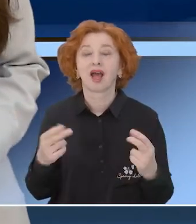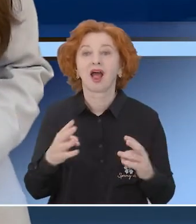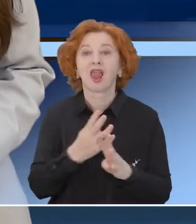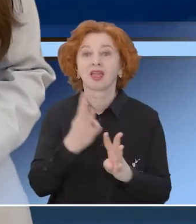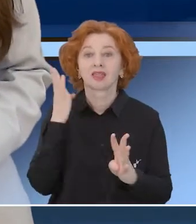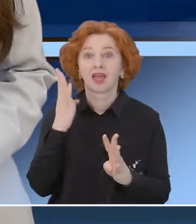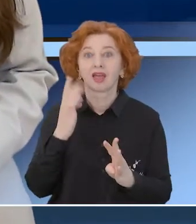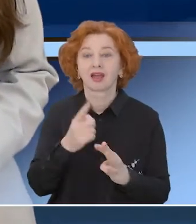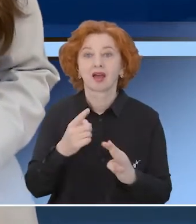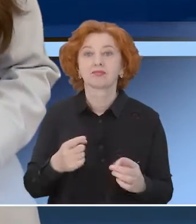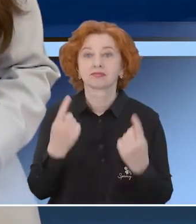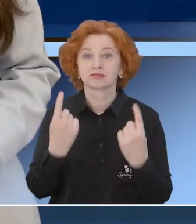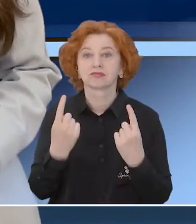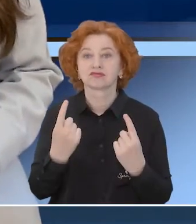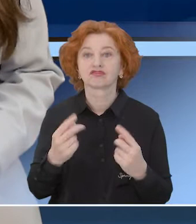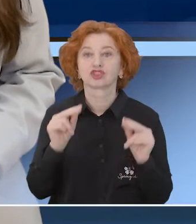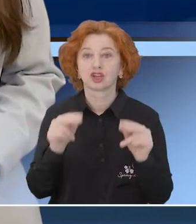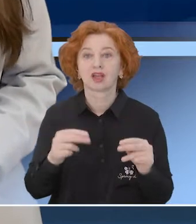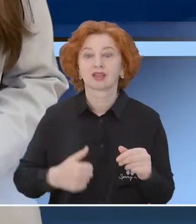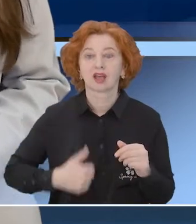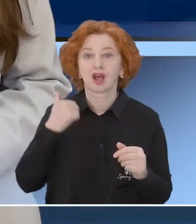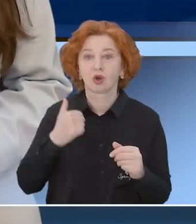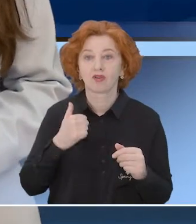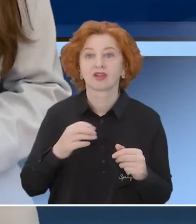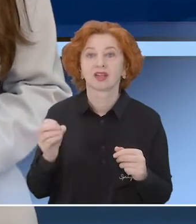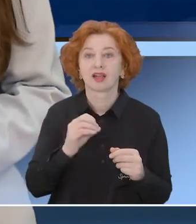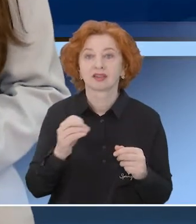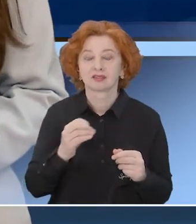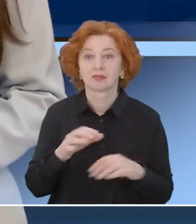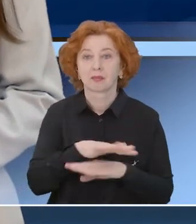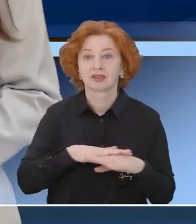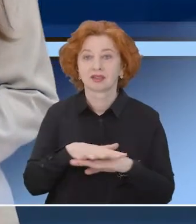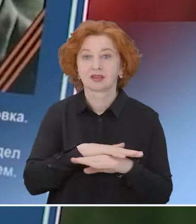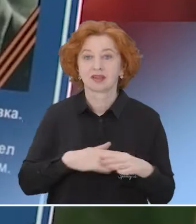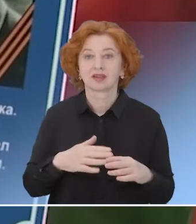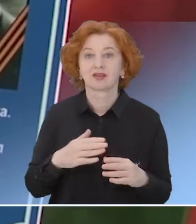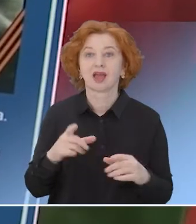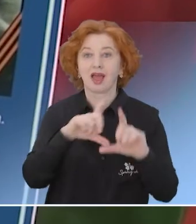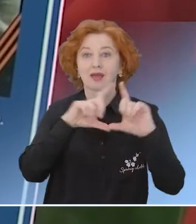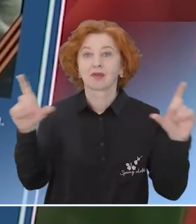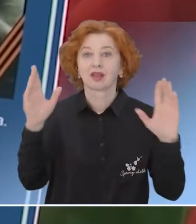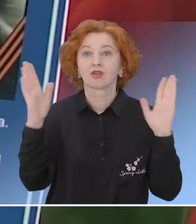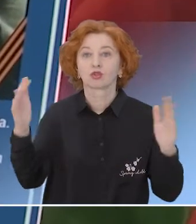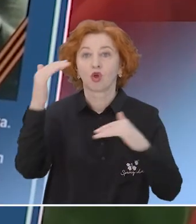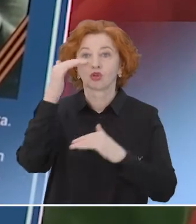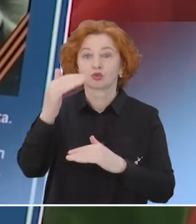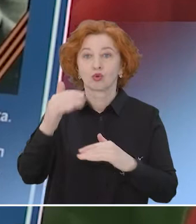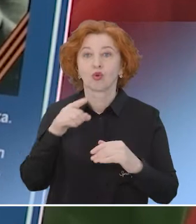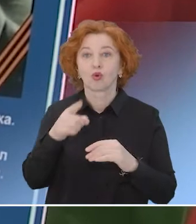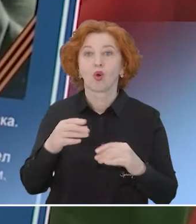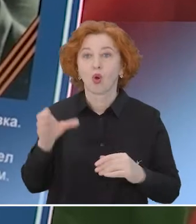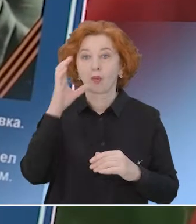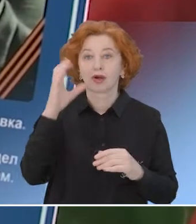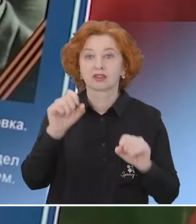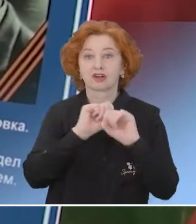линейка, посвященная ее переименованию в честь героев Екатериновского подполья. Именную доску Екатериновской